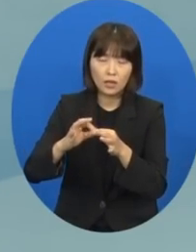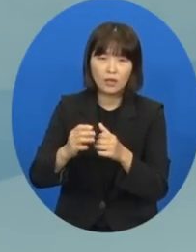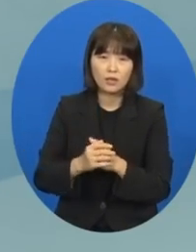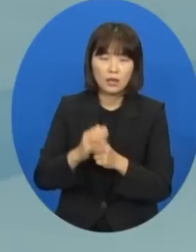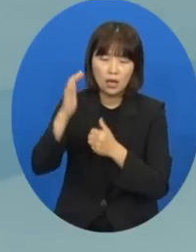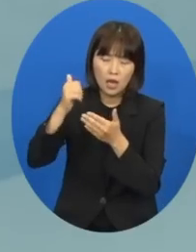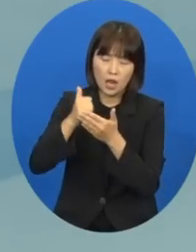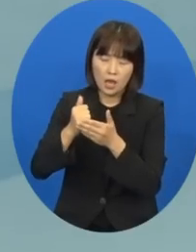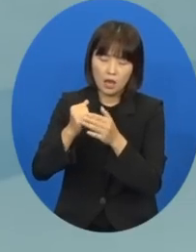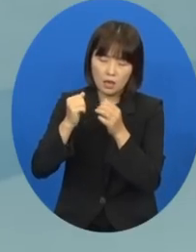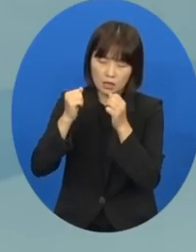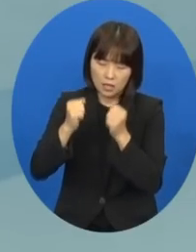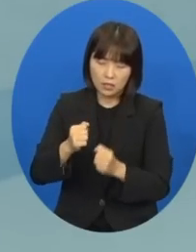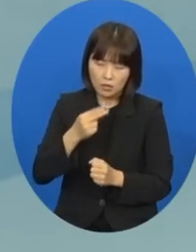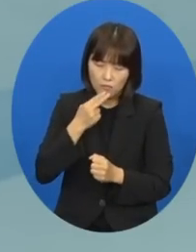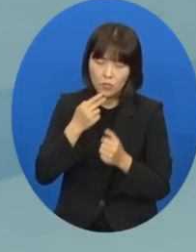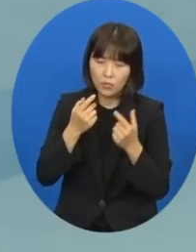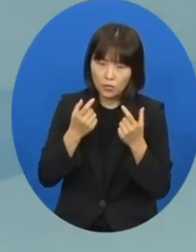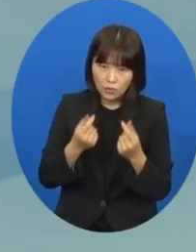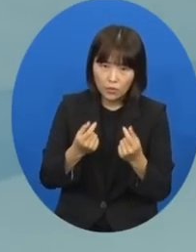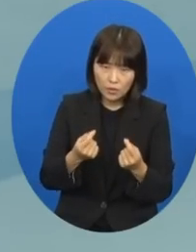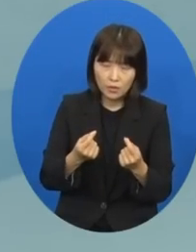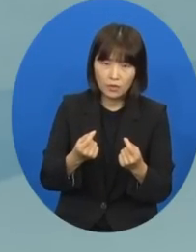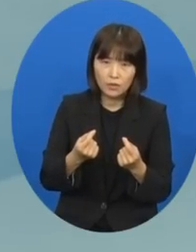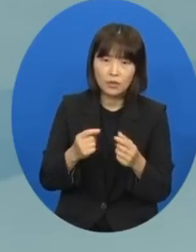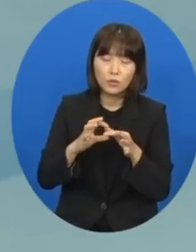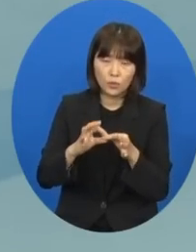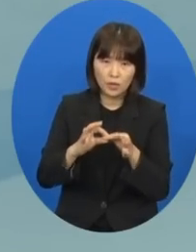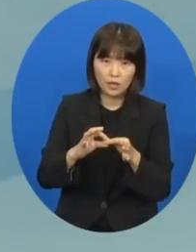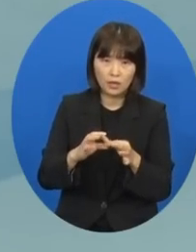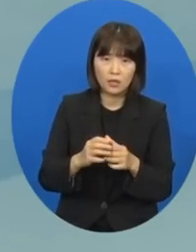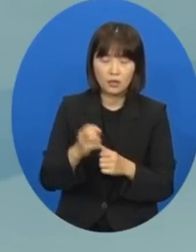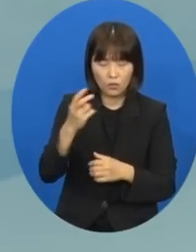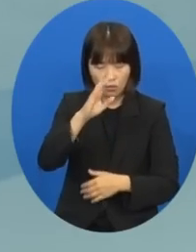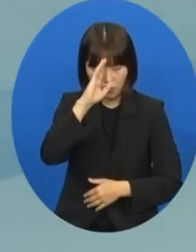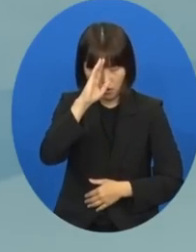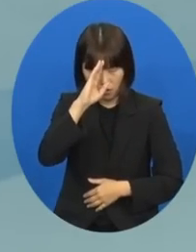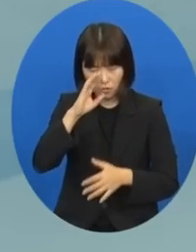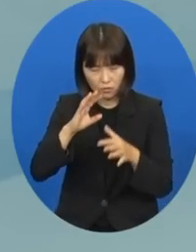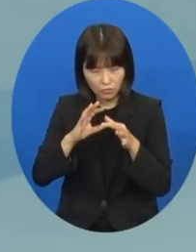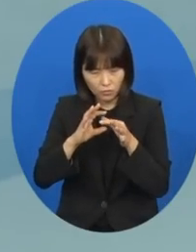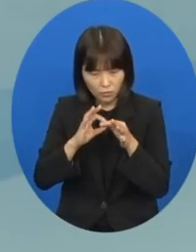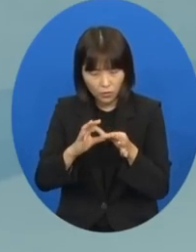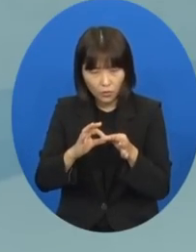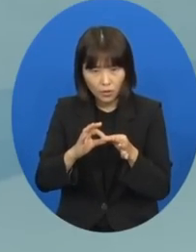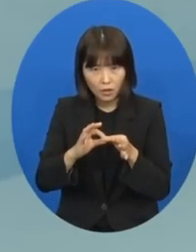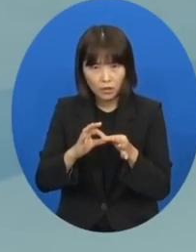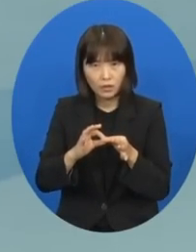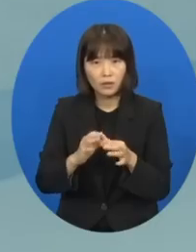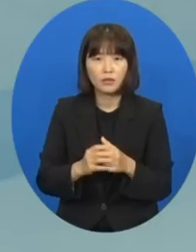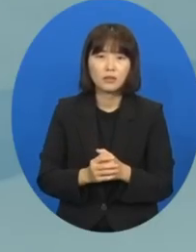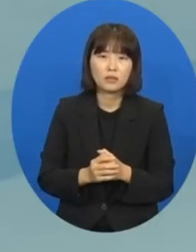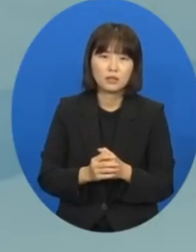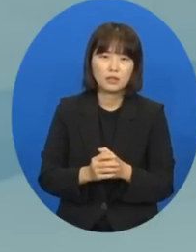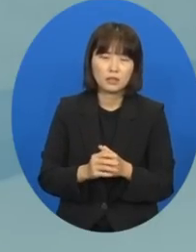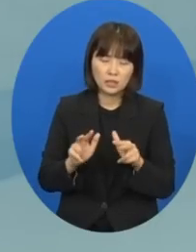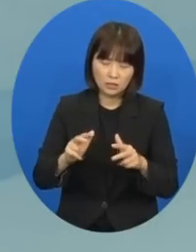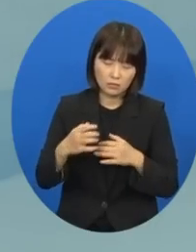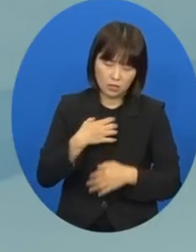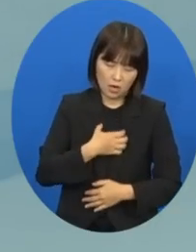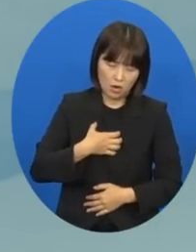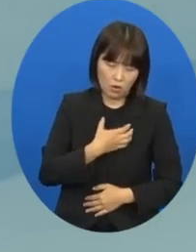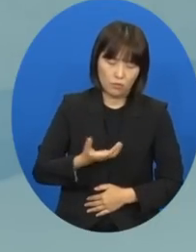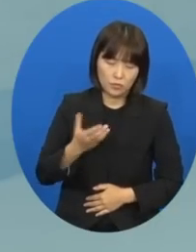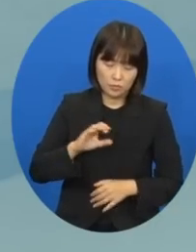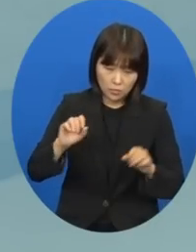통해서 재정적인 문제, 관계의 문제, 질병의 문제로 그러고 계시다면 너무나 괴롭지만 동시에